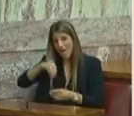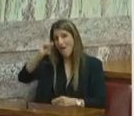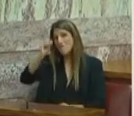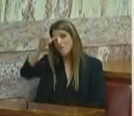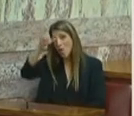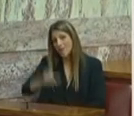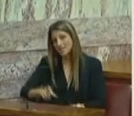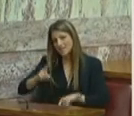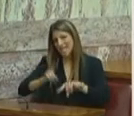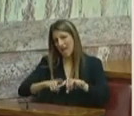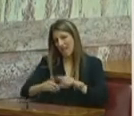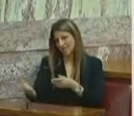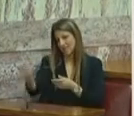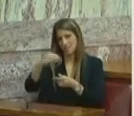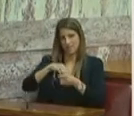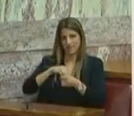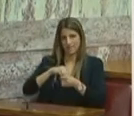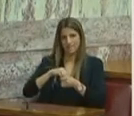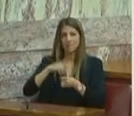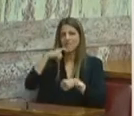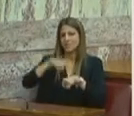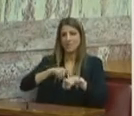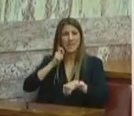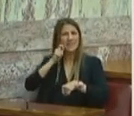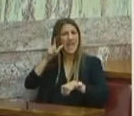Κοινοβουλίου. Στη διάρκεια αυτής της τελετής,